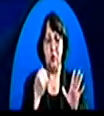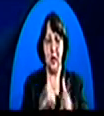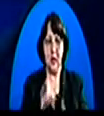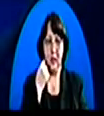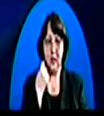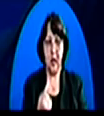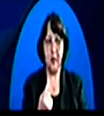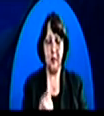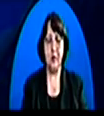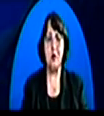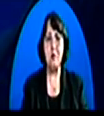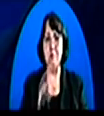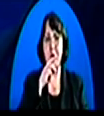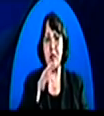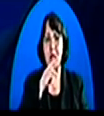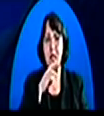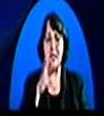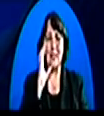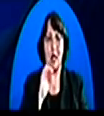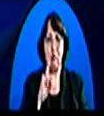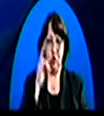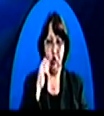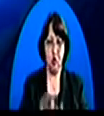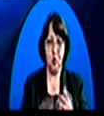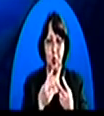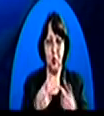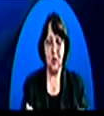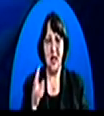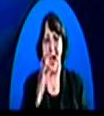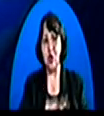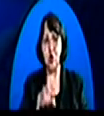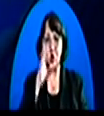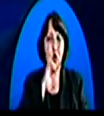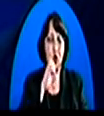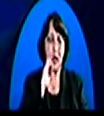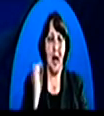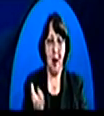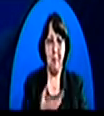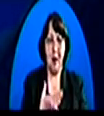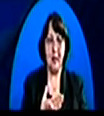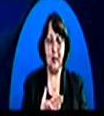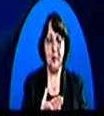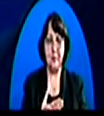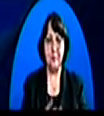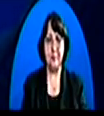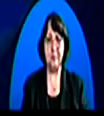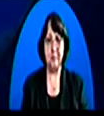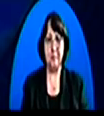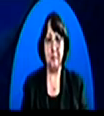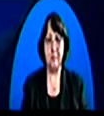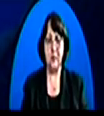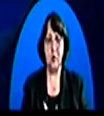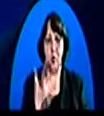3-6-1 мэдээллийн салбарт үндэсний ашиг сонирхлыг хамгаалах 3-6-ийн